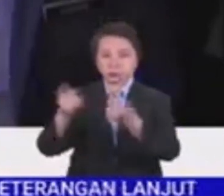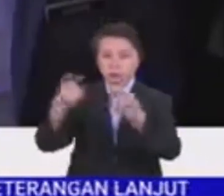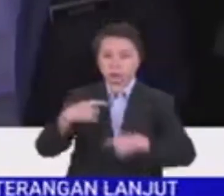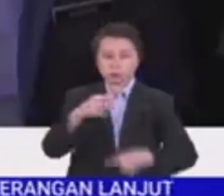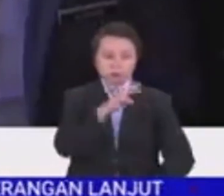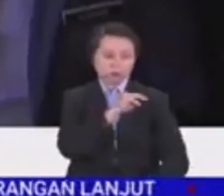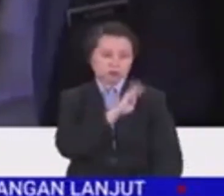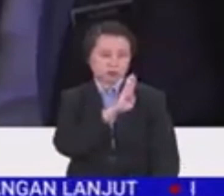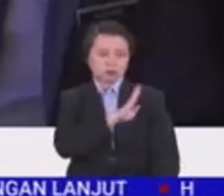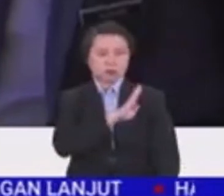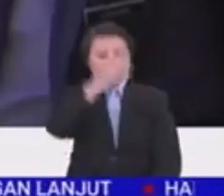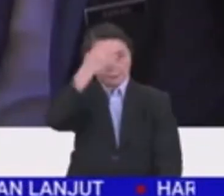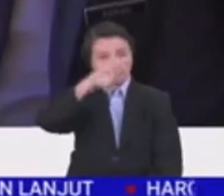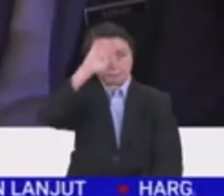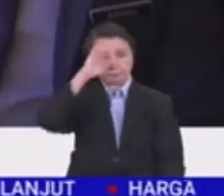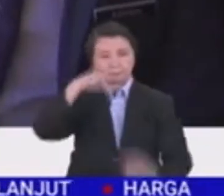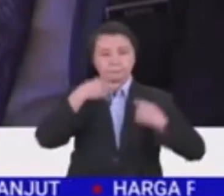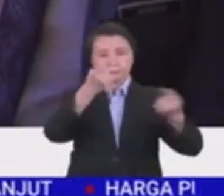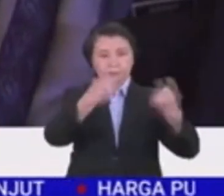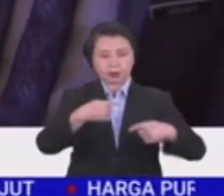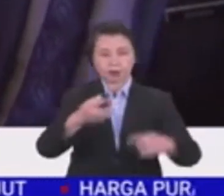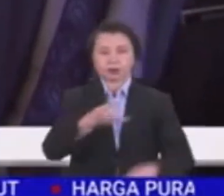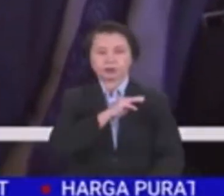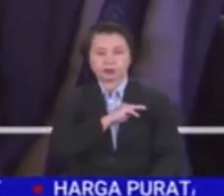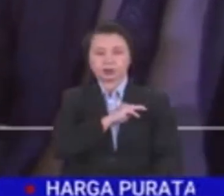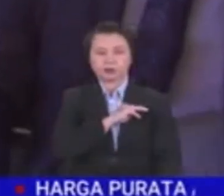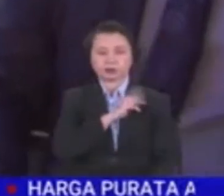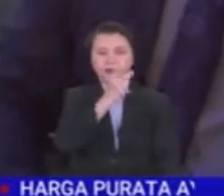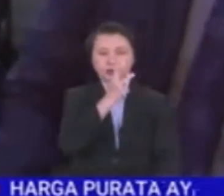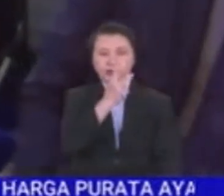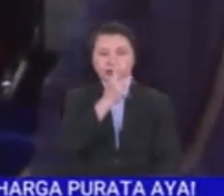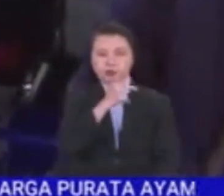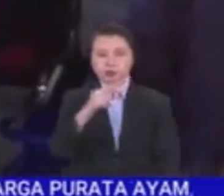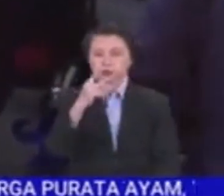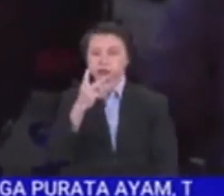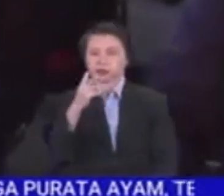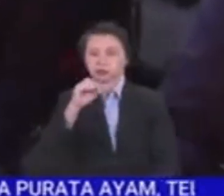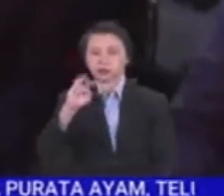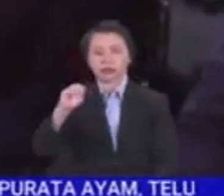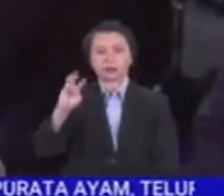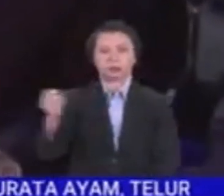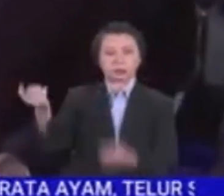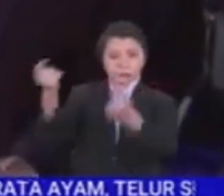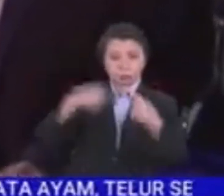hadir Menteri Besar Perlis Datuk Seri Azlan Man dan Menteri Komunikasi dan Multimedia Tan Sri Anwar Musa.